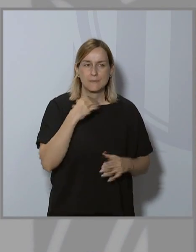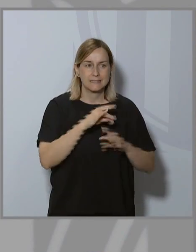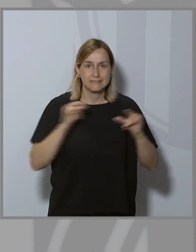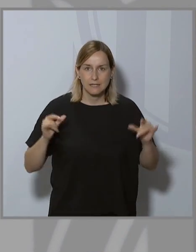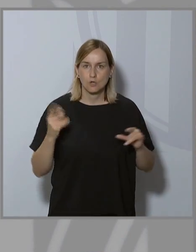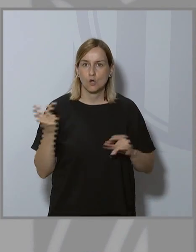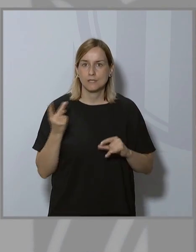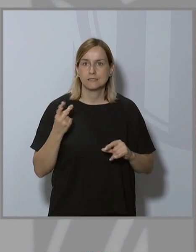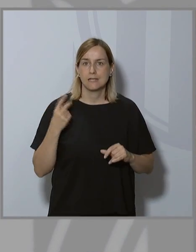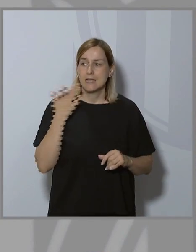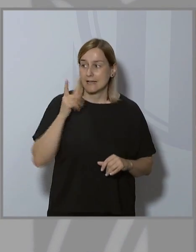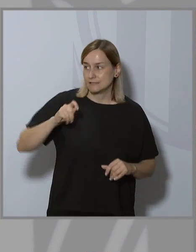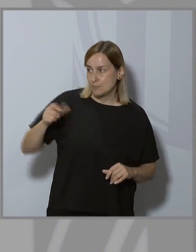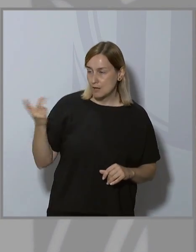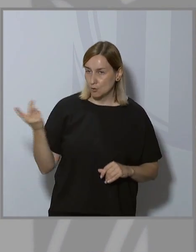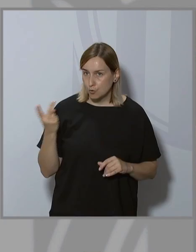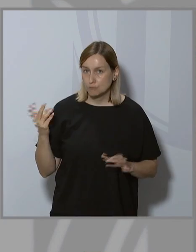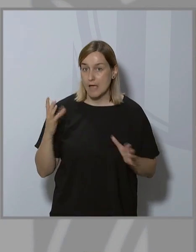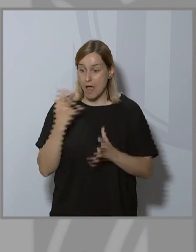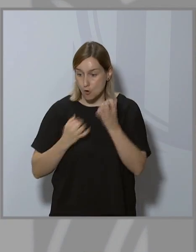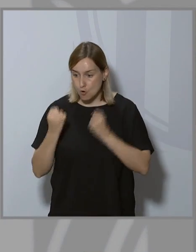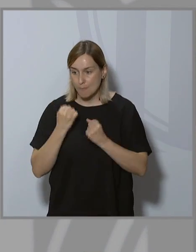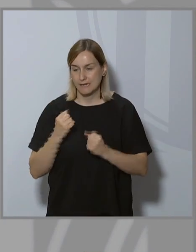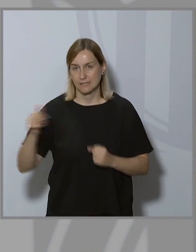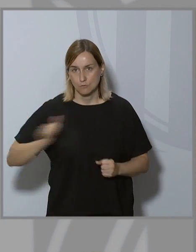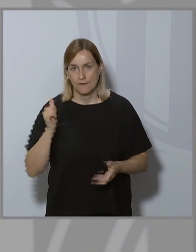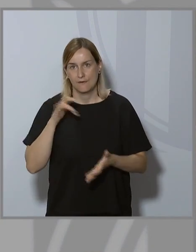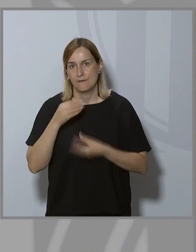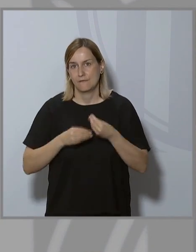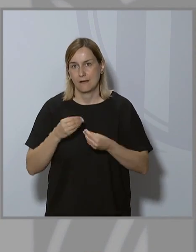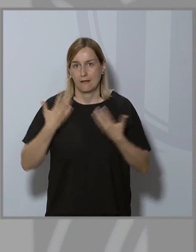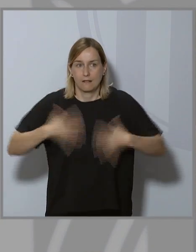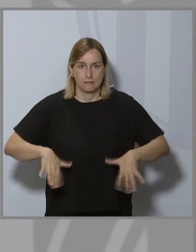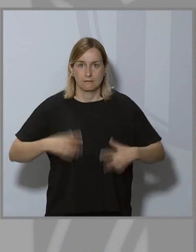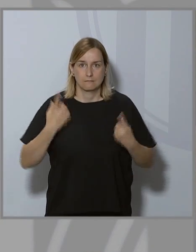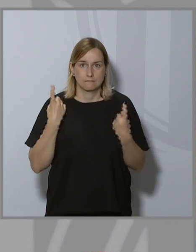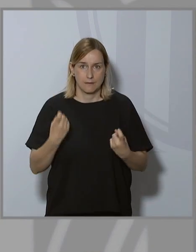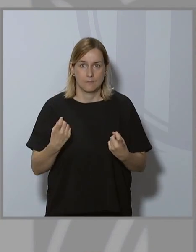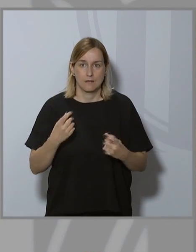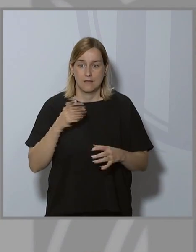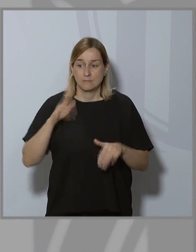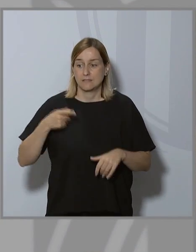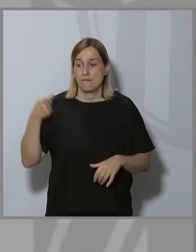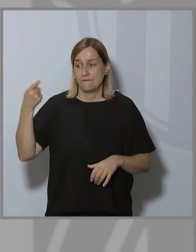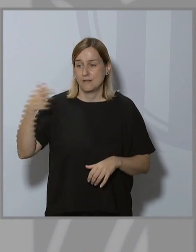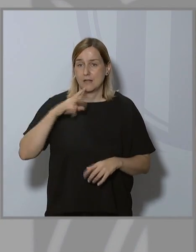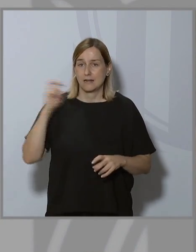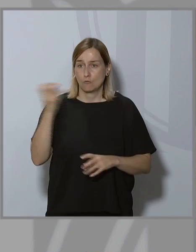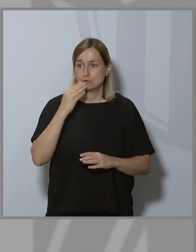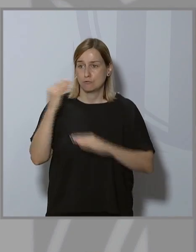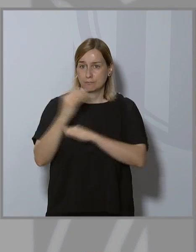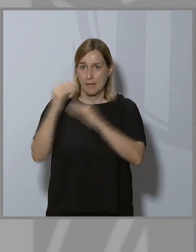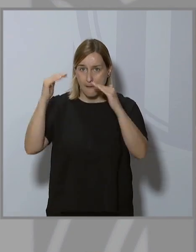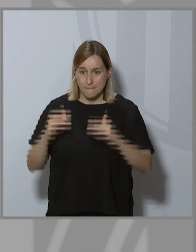que tenim unes similituds econòmiques que fan, precisament, que han de tenir menys finançament amb recursos, amb